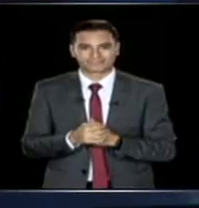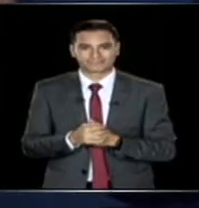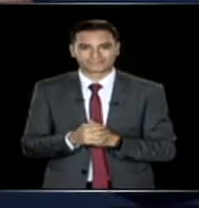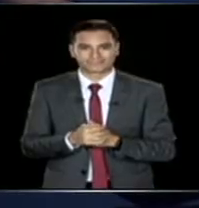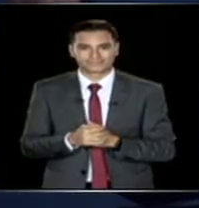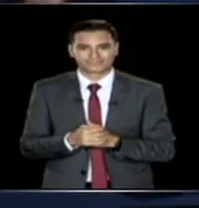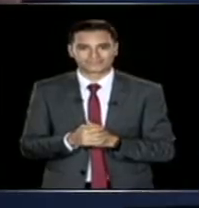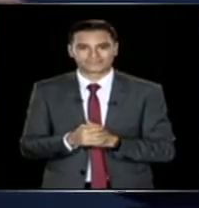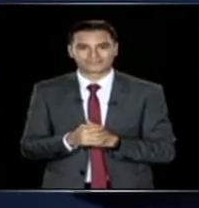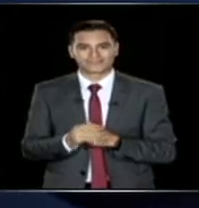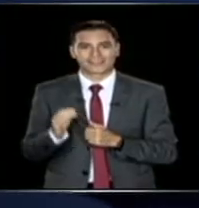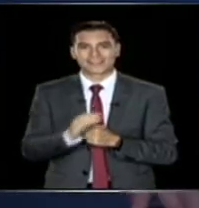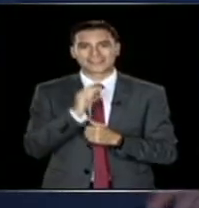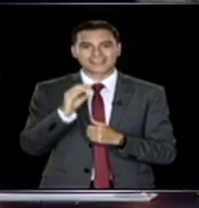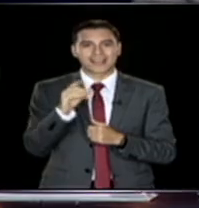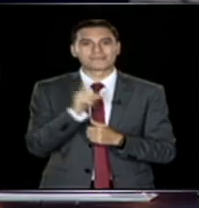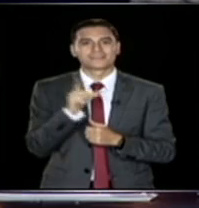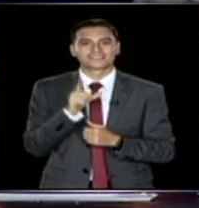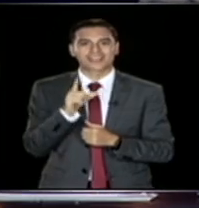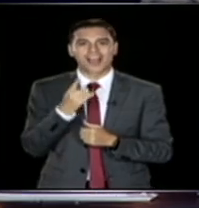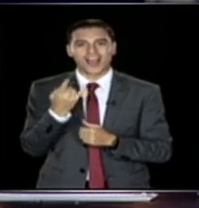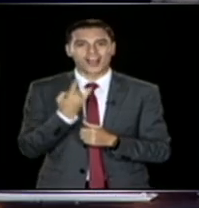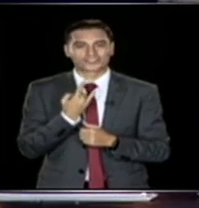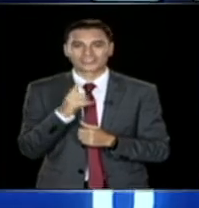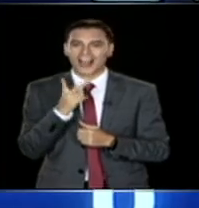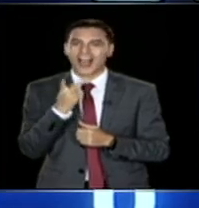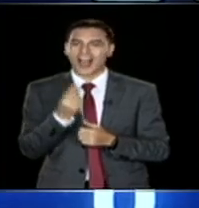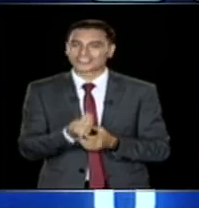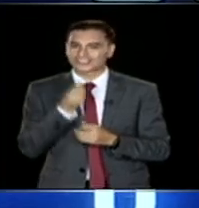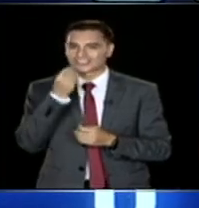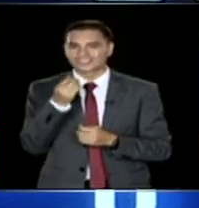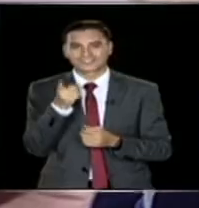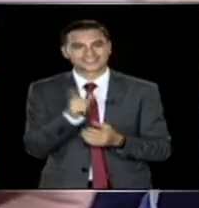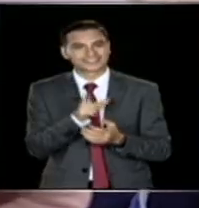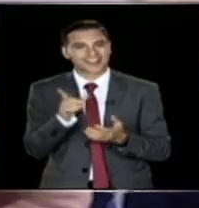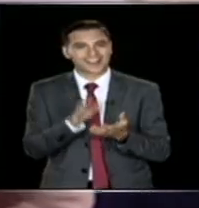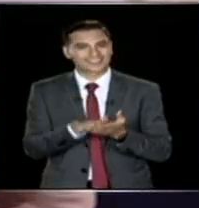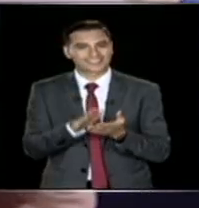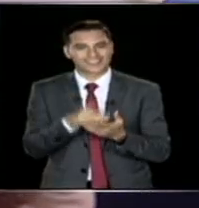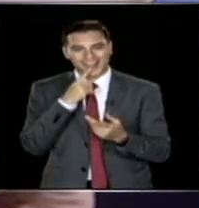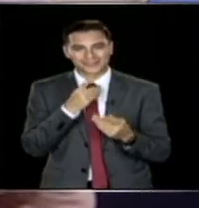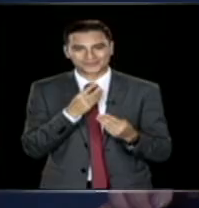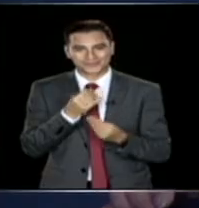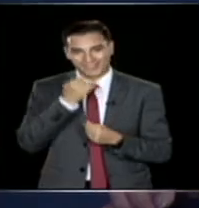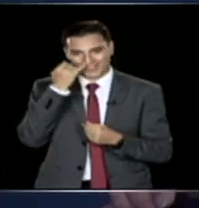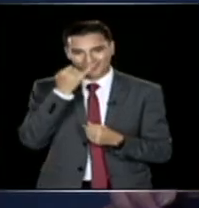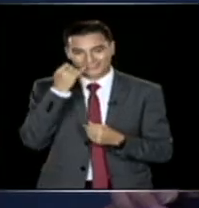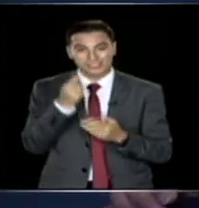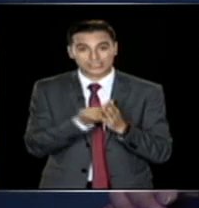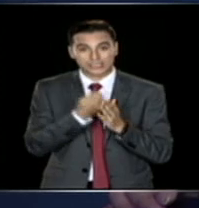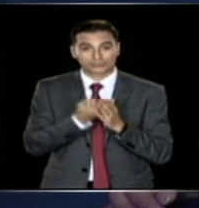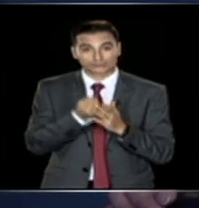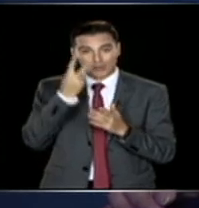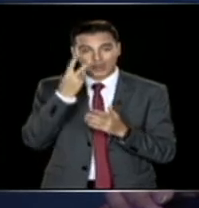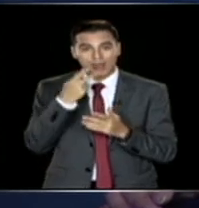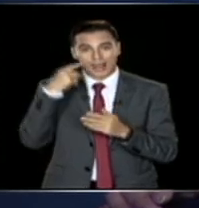إجابة صحيحة 10 نقط. لا ده 20 نقطة مش 10 نقط. اللي كتب الشعر ده